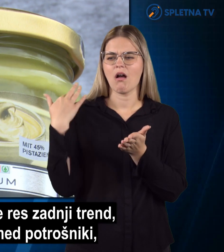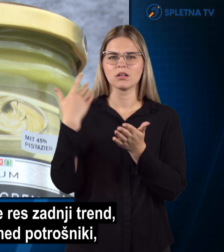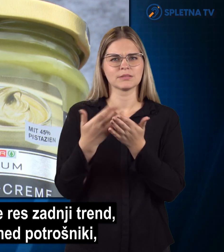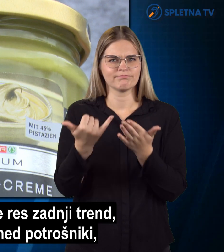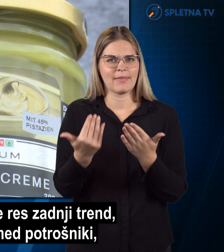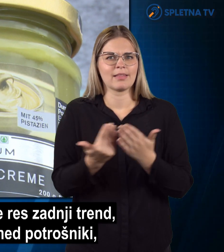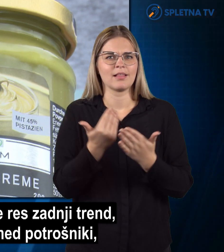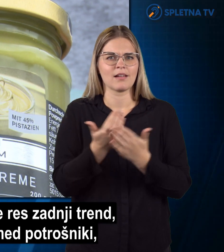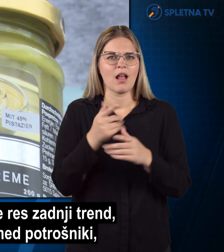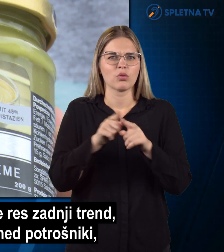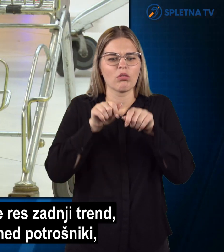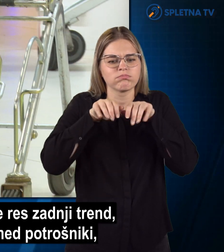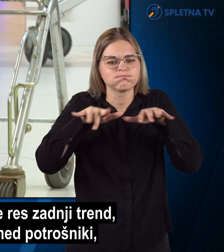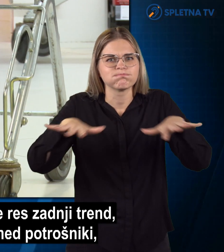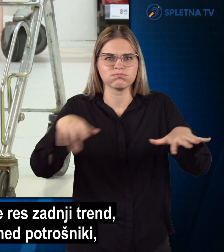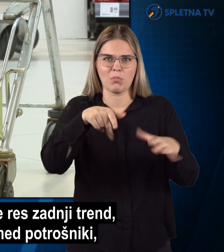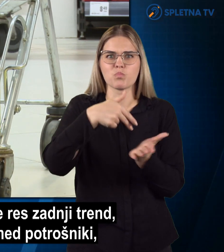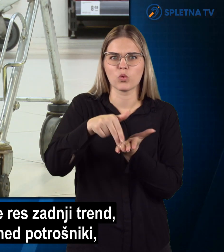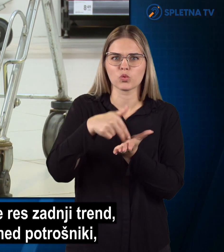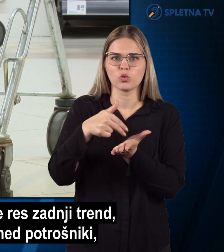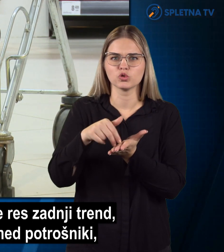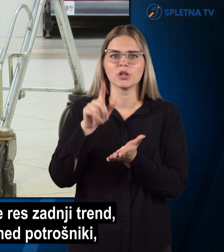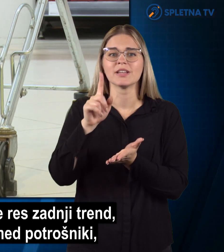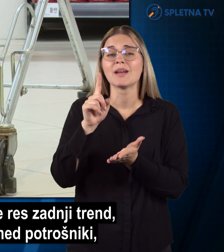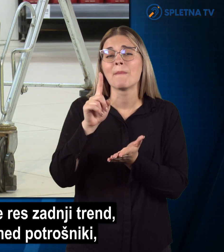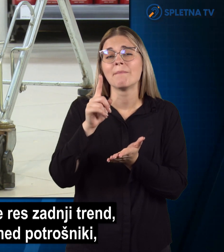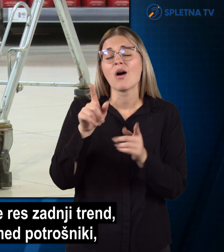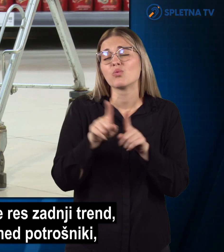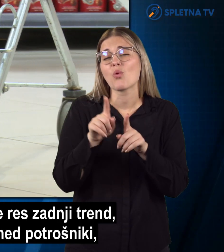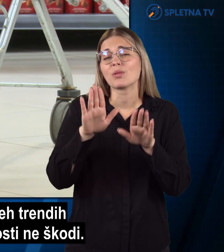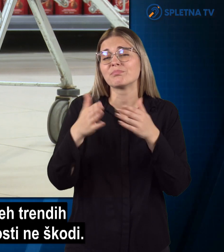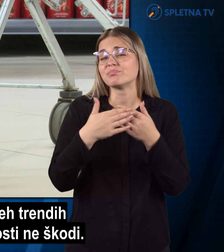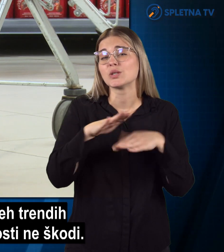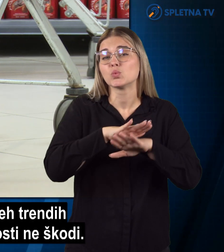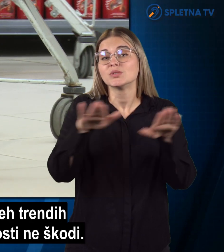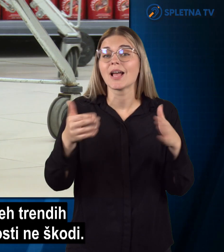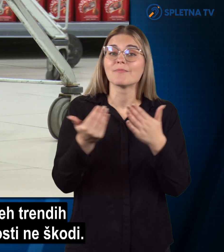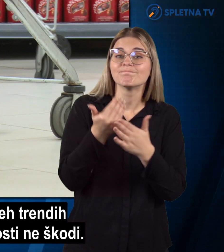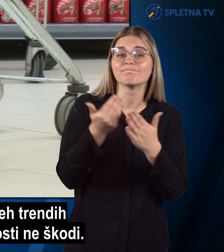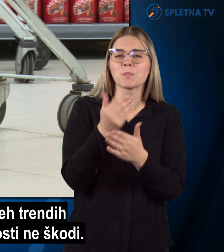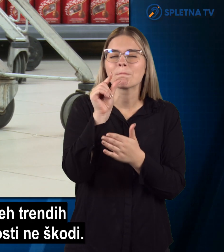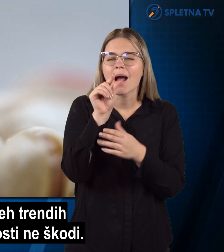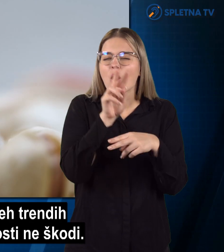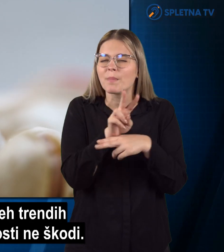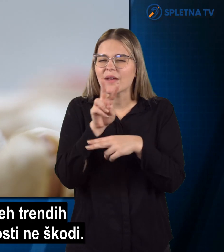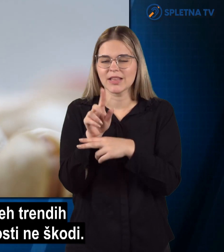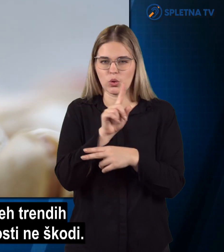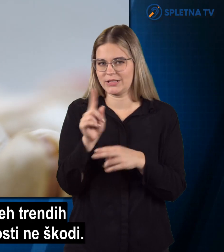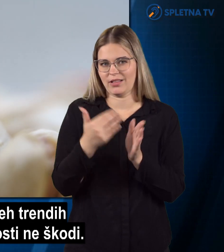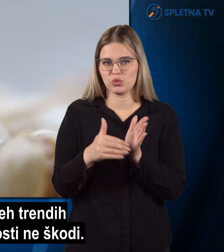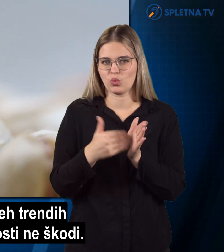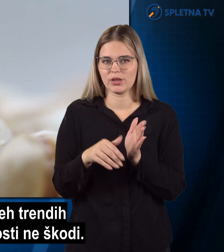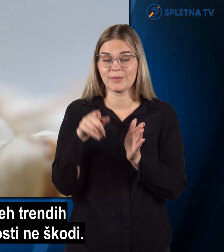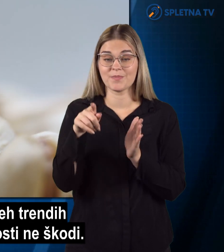Pistacijev namaz je res zadnji trend, ki kraljuje tudi med potrošniki. A kot pri vseh trendih, malo previdnosti